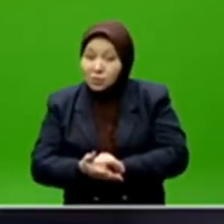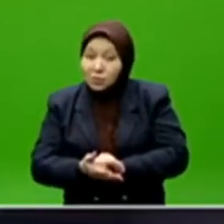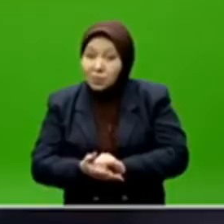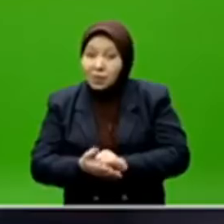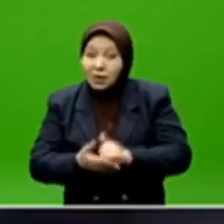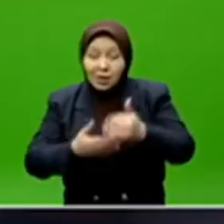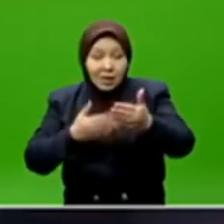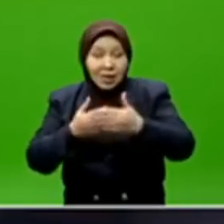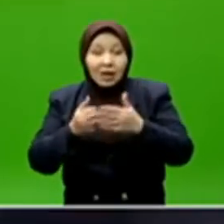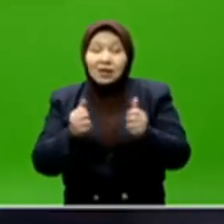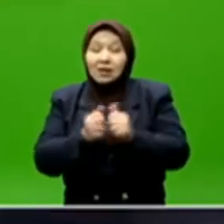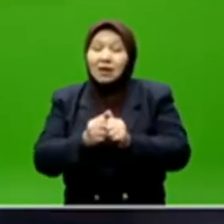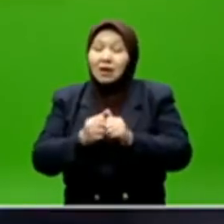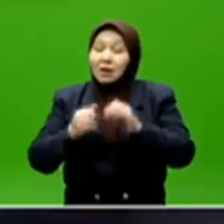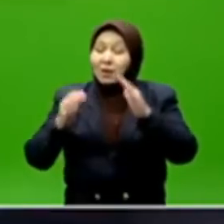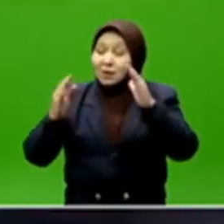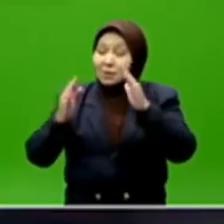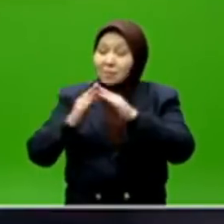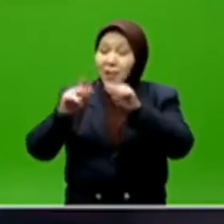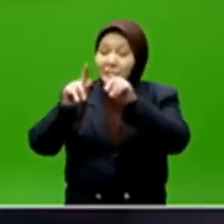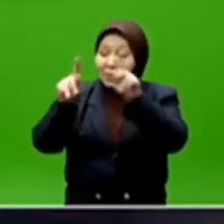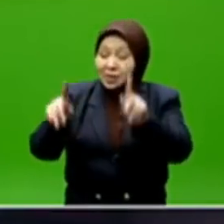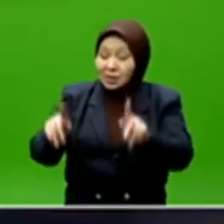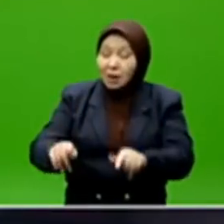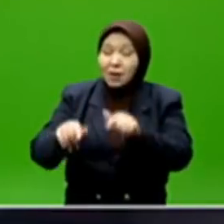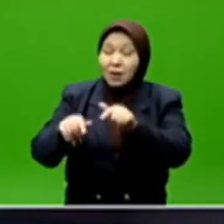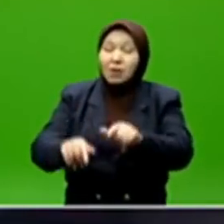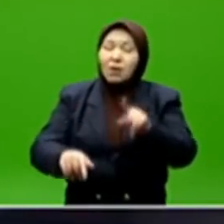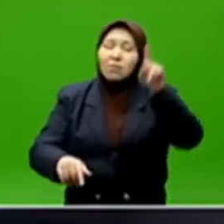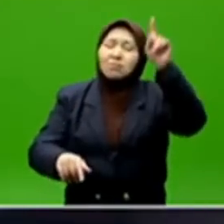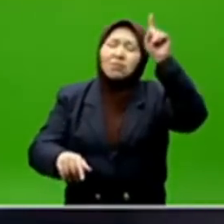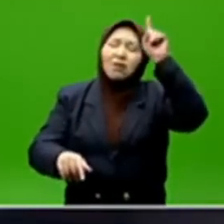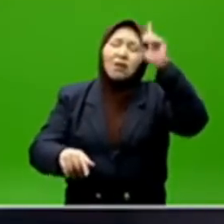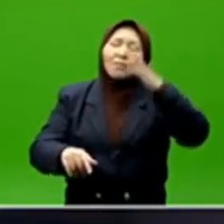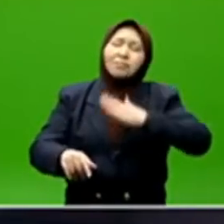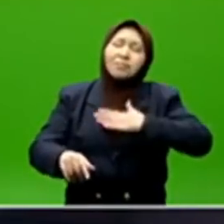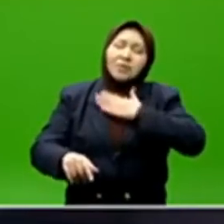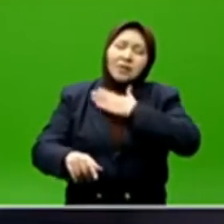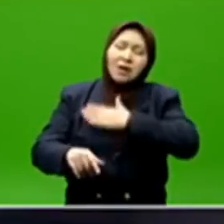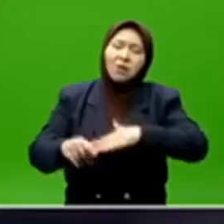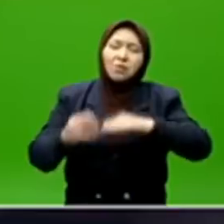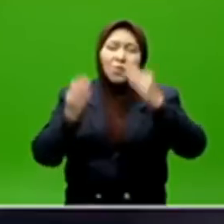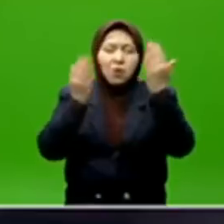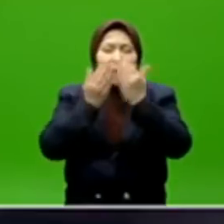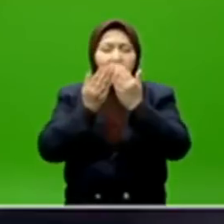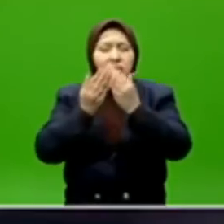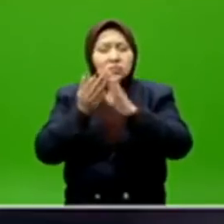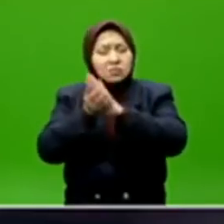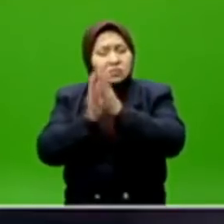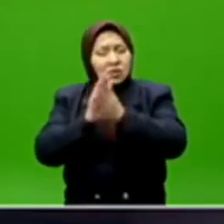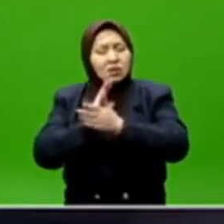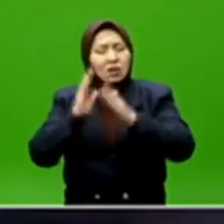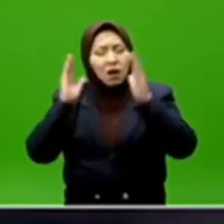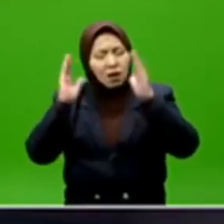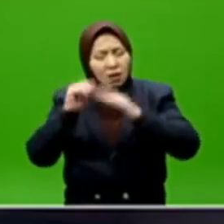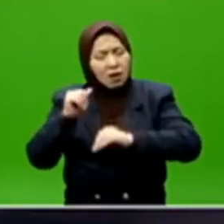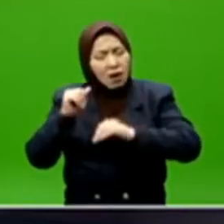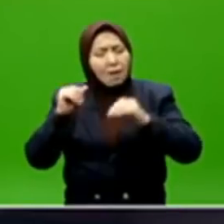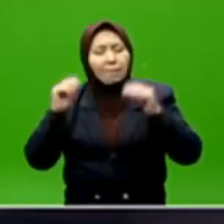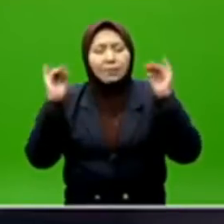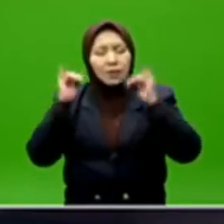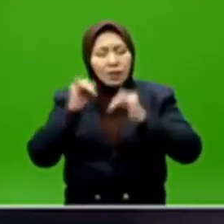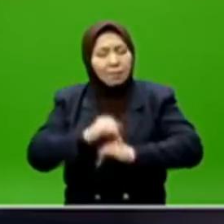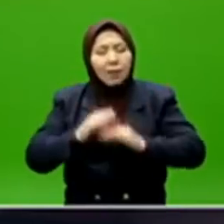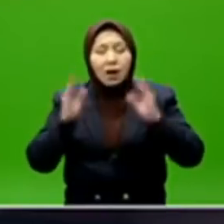dekat dengan rumah engkau Baitullah yang dihormati, ya Tuhan, demikian itu agar aku doa agar mereka mendirikan solat, maka jadikanlah hati